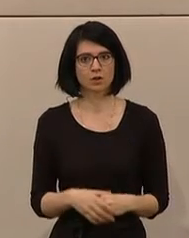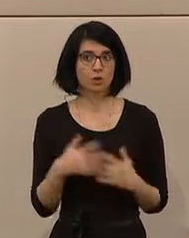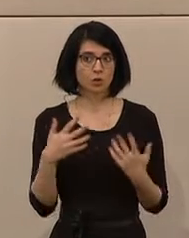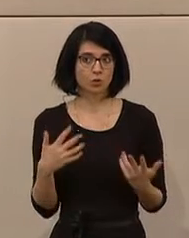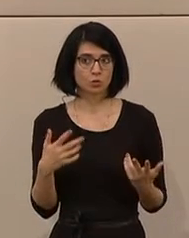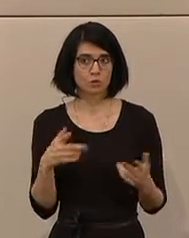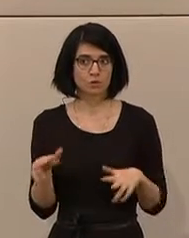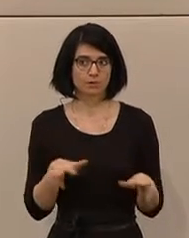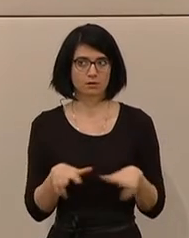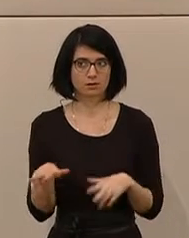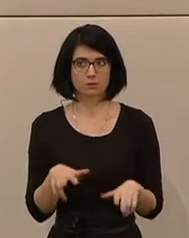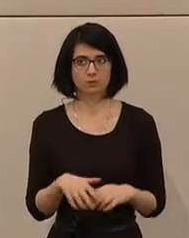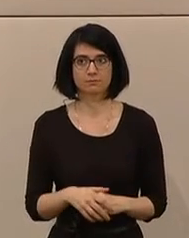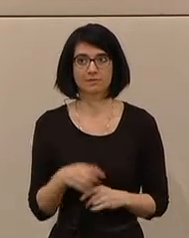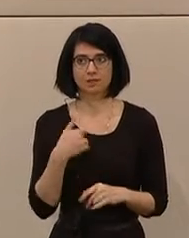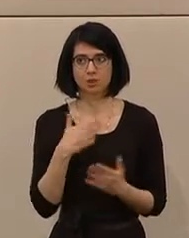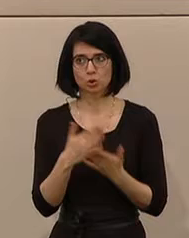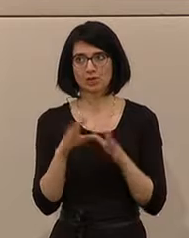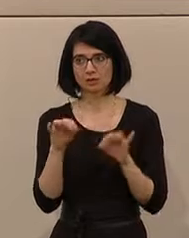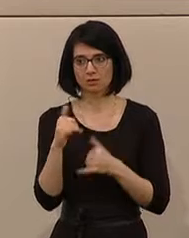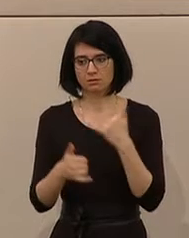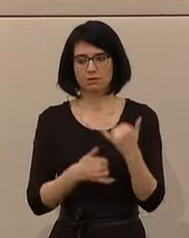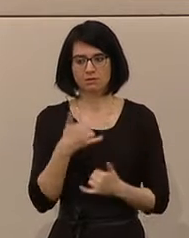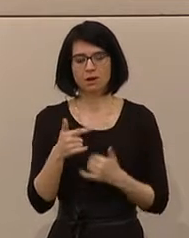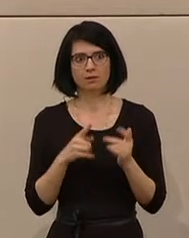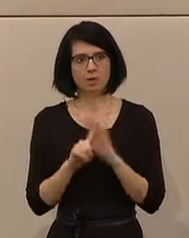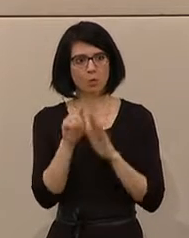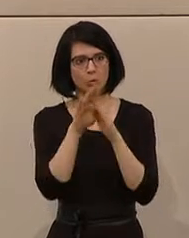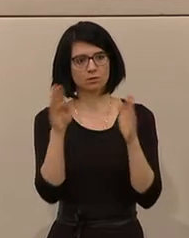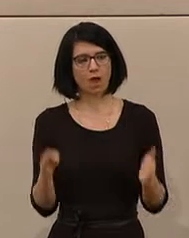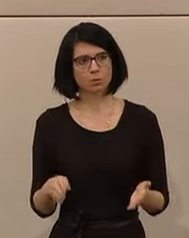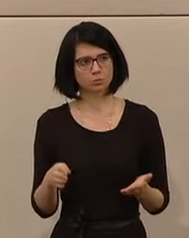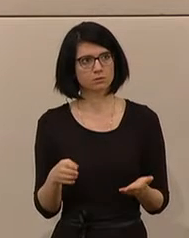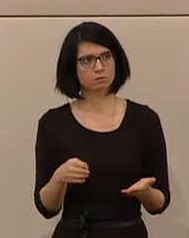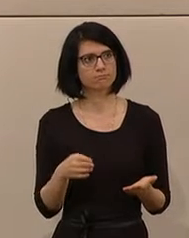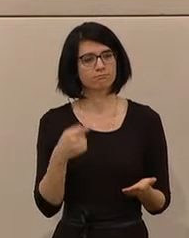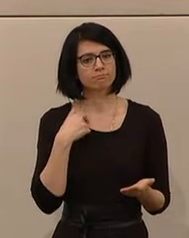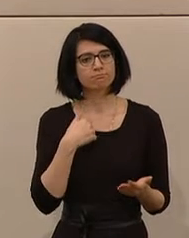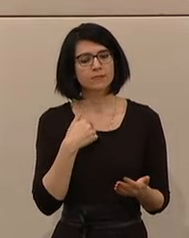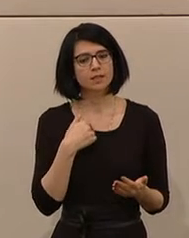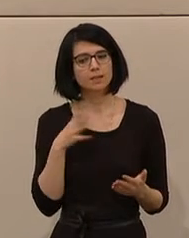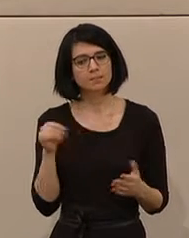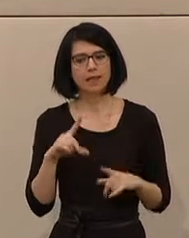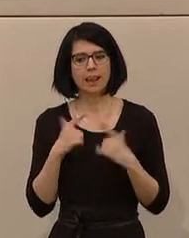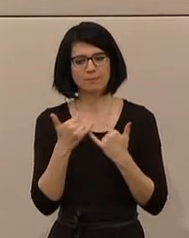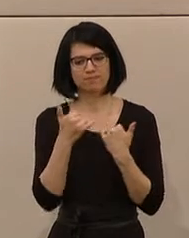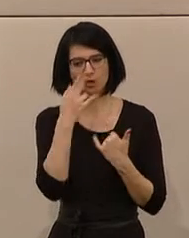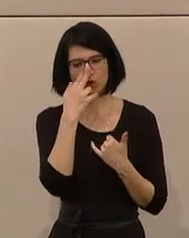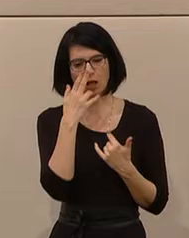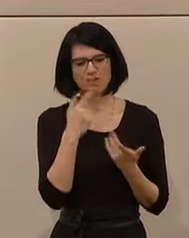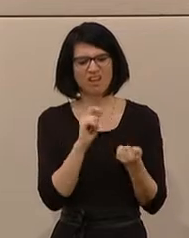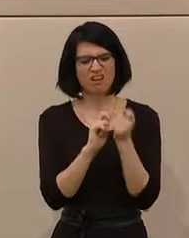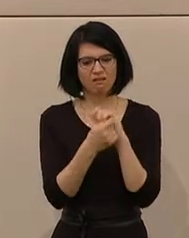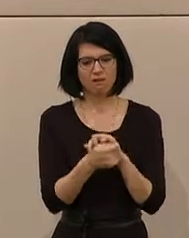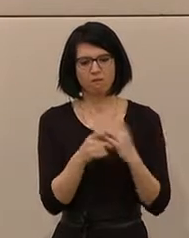Regierung, und als einer, der seit 10 Jahren in diesem Hohen Haus miterleben muss, wie Reformen in den letzten Jahren verschleppt,